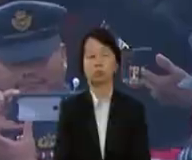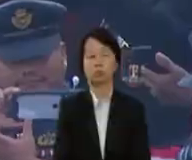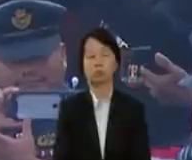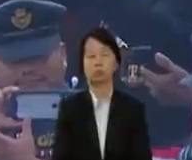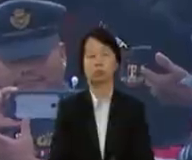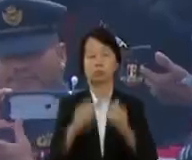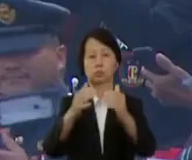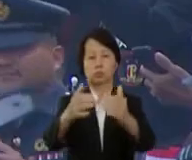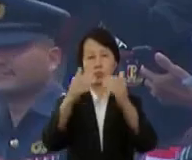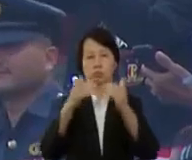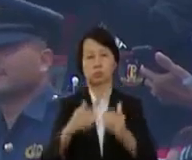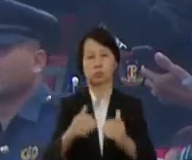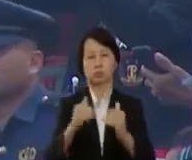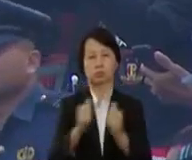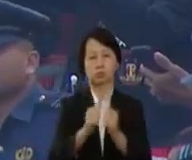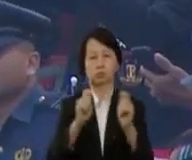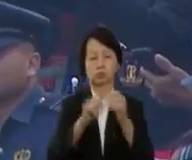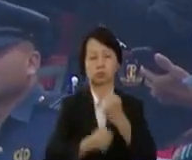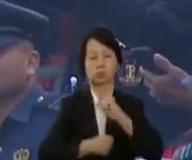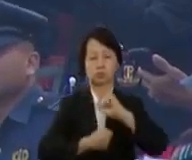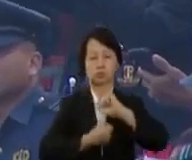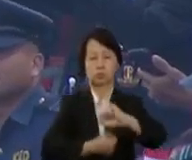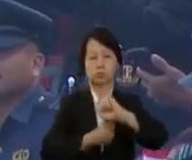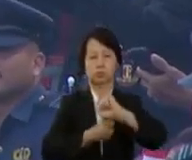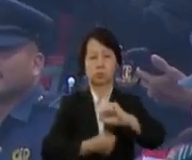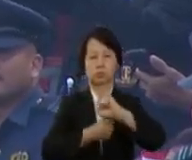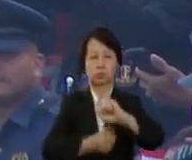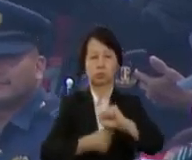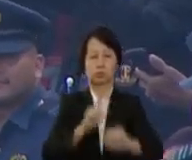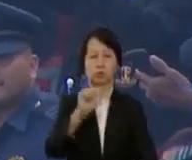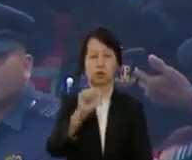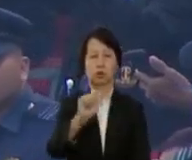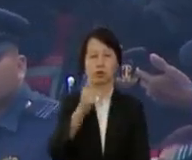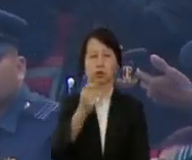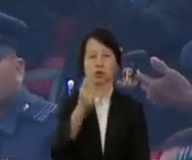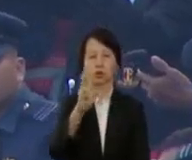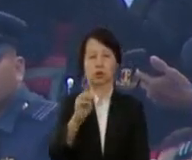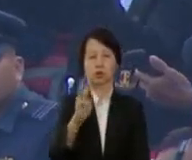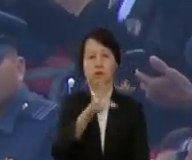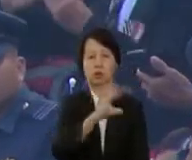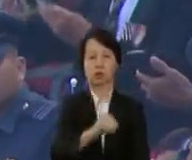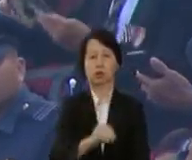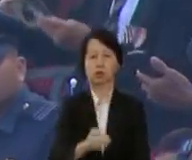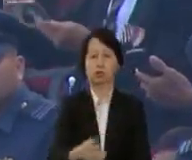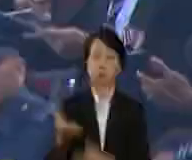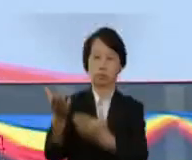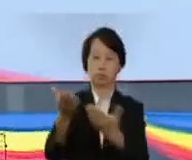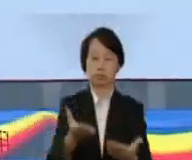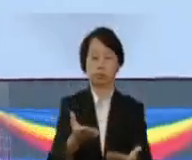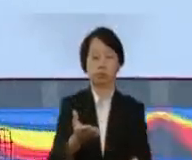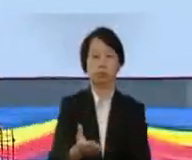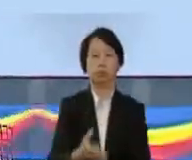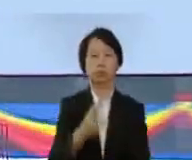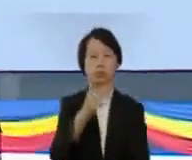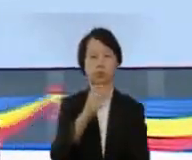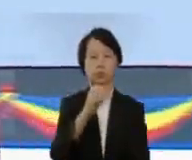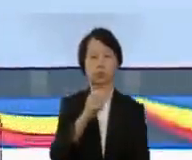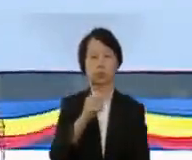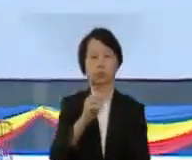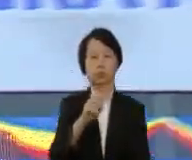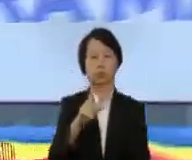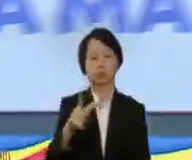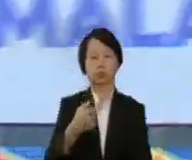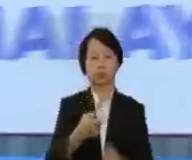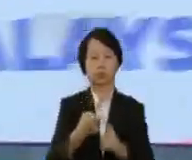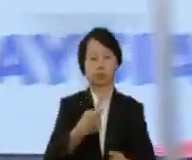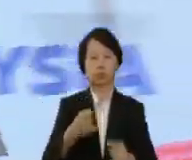Acara diteruskan dengan kontingen Angkatan Tentera Malaysia dan dipersilakan Lieutenant Colonel Yusri Zam dari